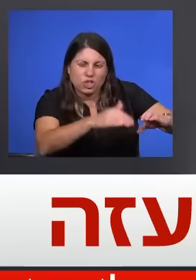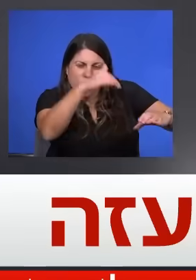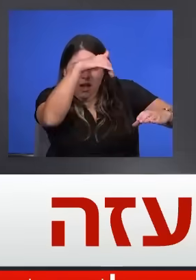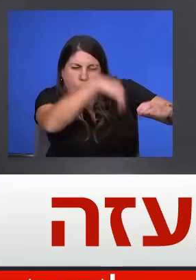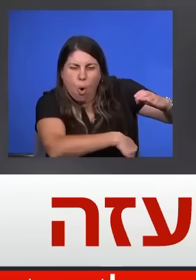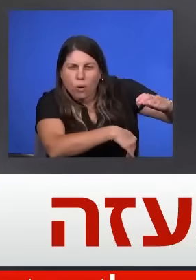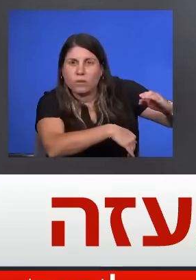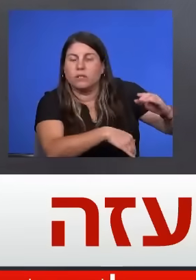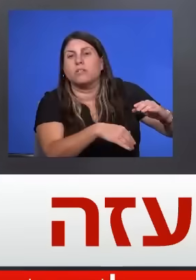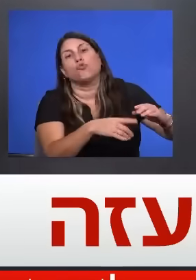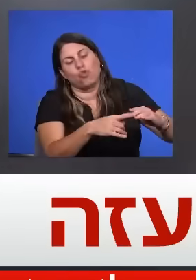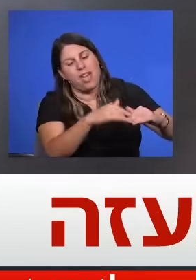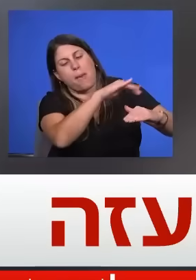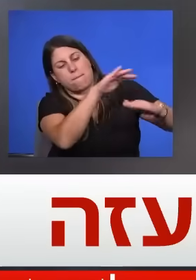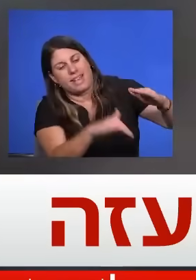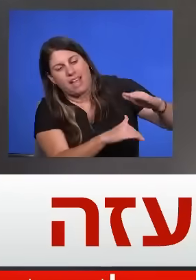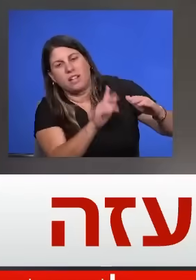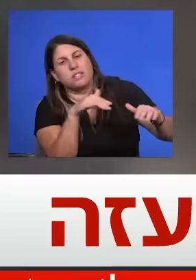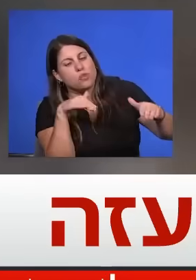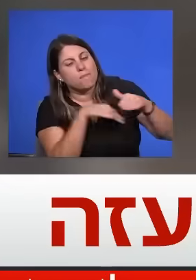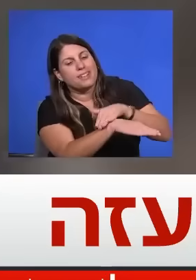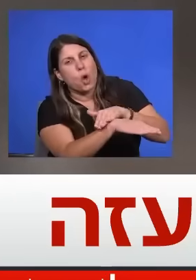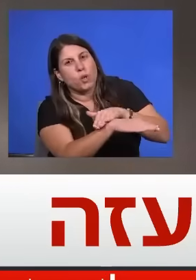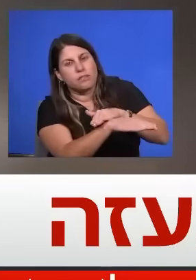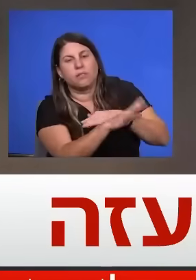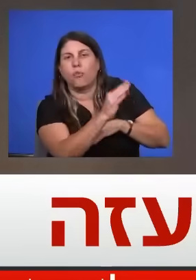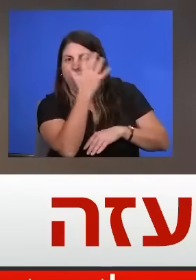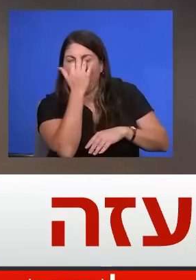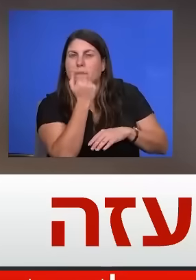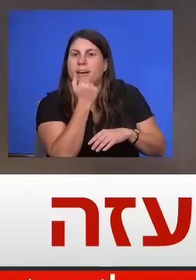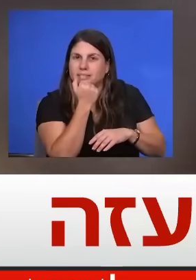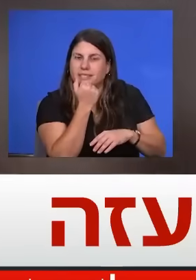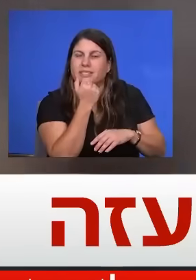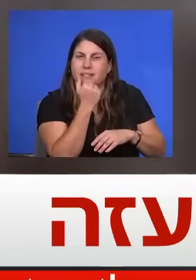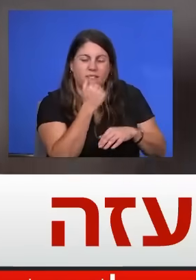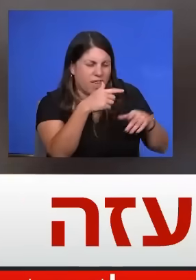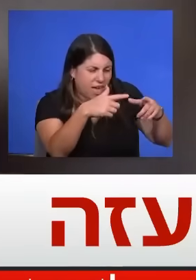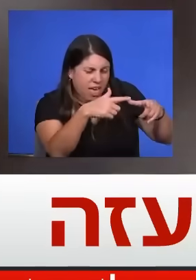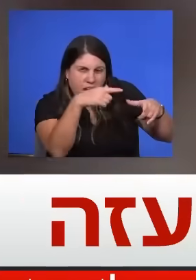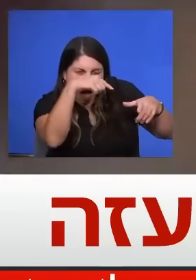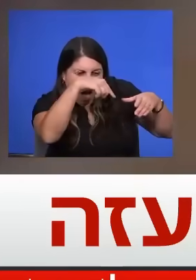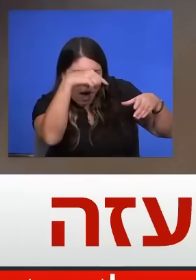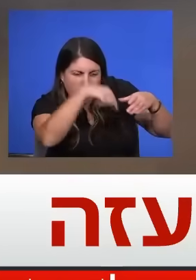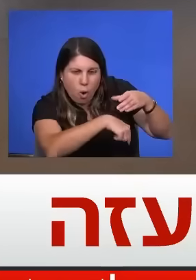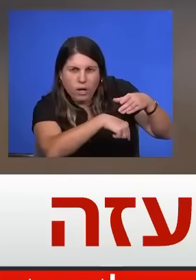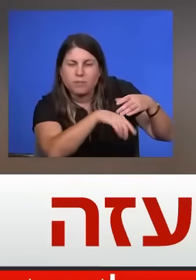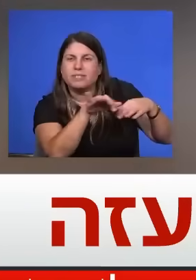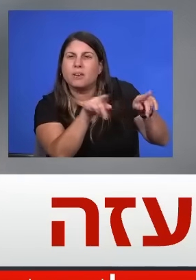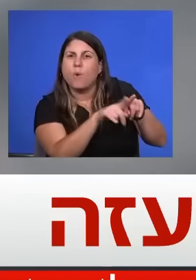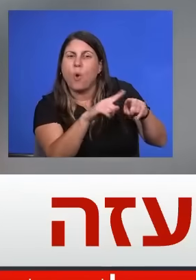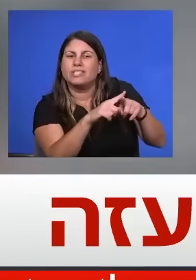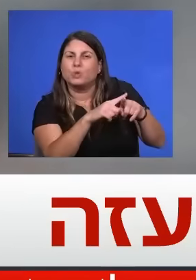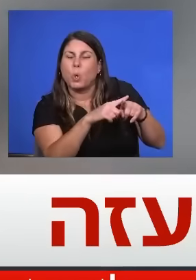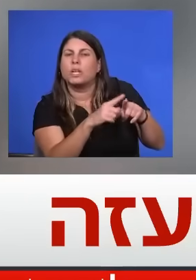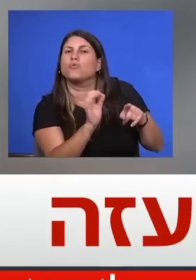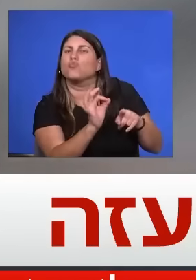יש מנהרות של חמאס, ואת הבקיעים הללו זה סוג של אינדיקציה. עכשיו,